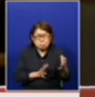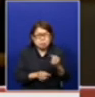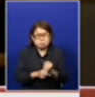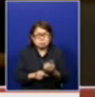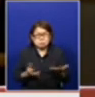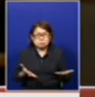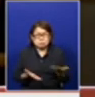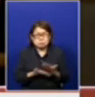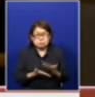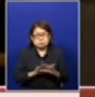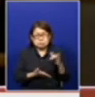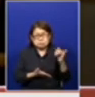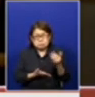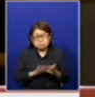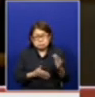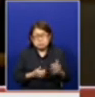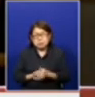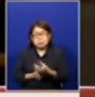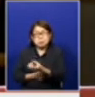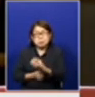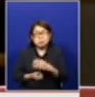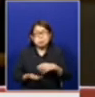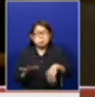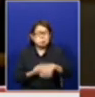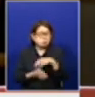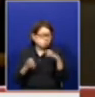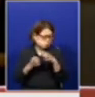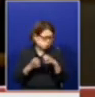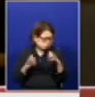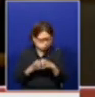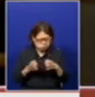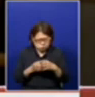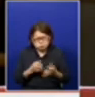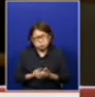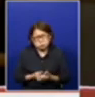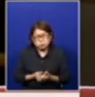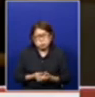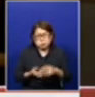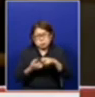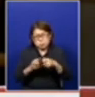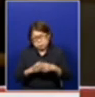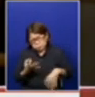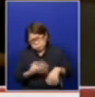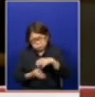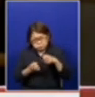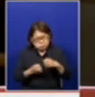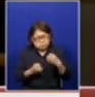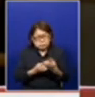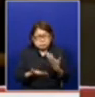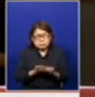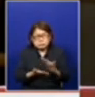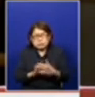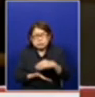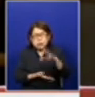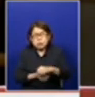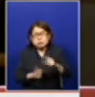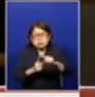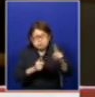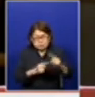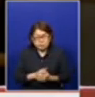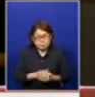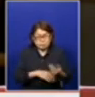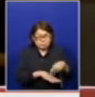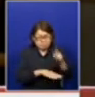มันวุ่นวายมันสับสนโอลมานจะเอาเงินที่ไหนไปให้ท่านประธานที่เคารพครับผมก็คนไทย